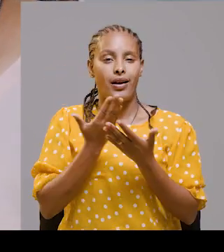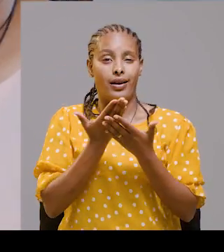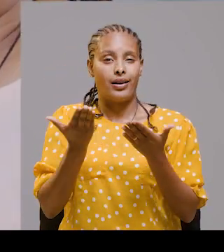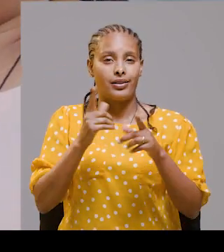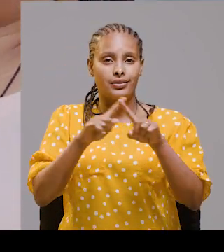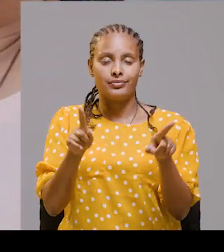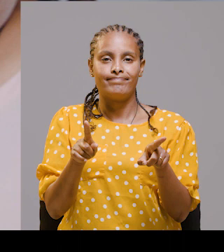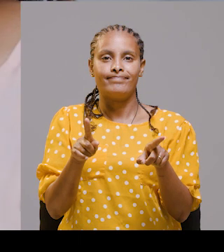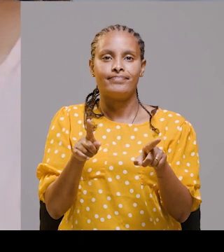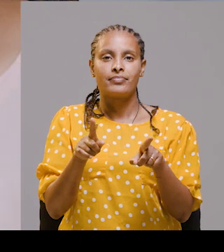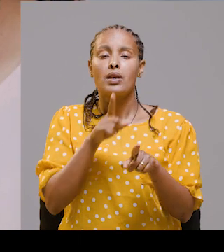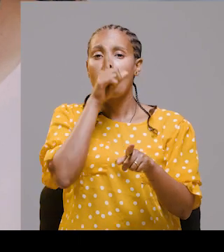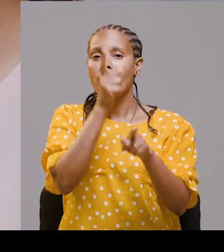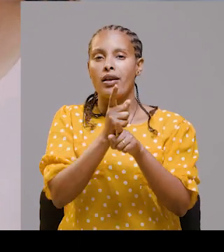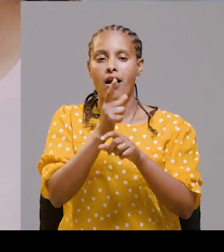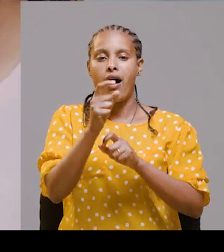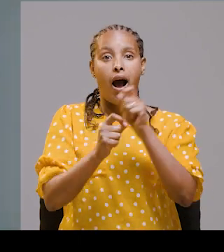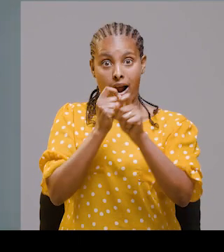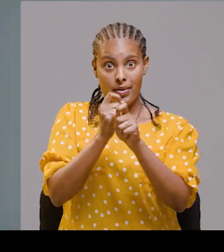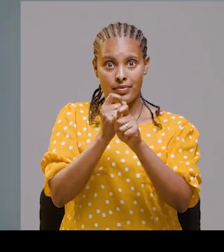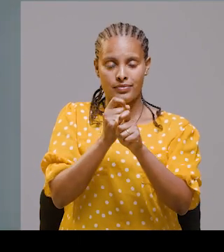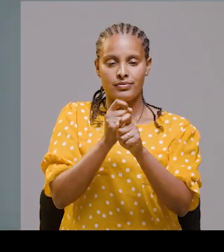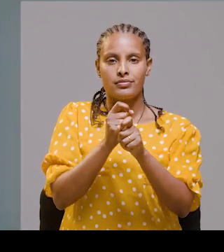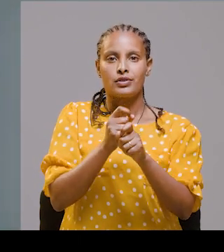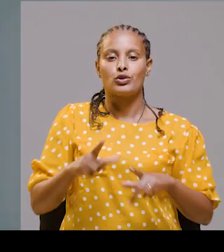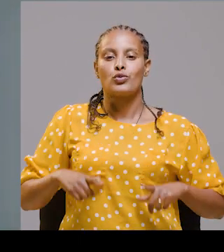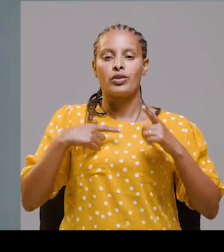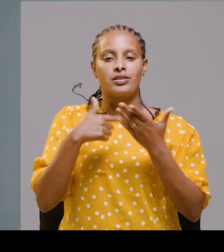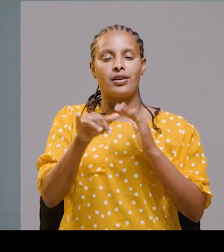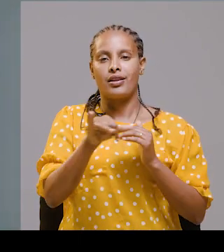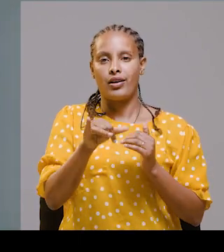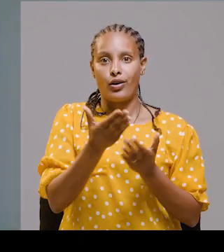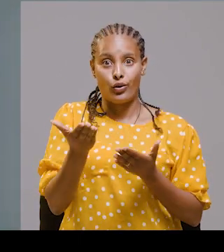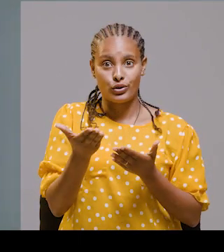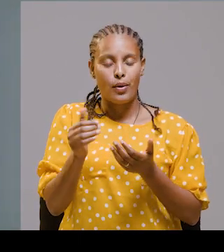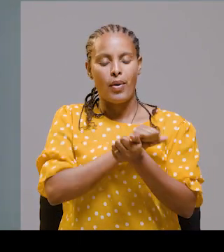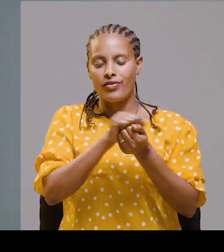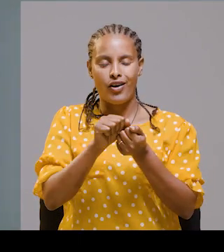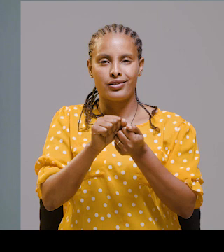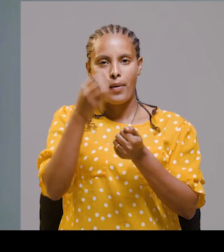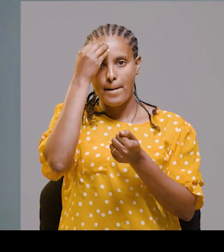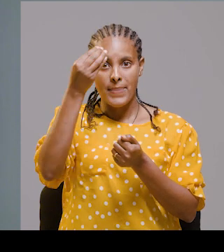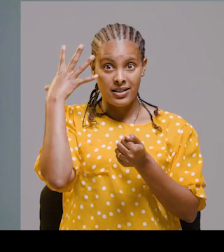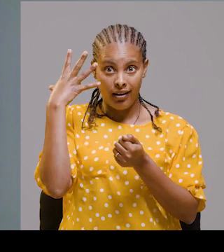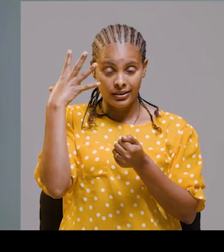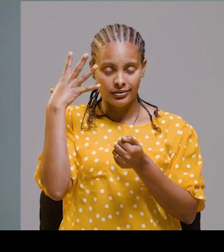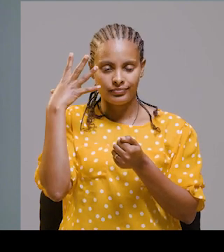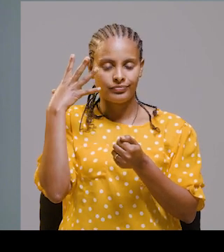ግን በኢን ሪያሊቲ በእውነተኛው ዓለም ውስጥ ስንኖር ደግሞ እነዚህ ነገሮች ማጥፋት ተመልሰን